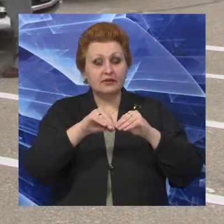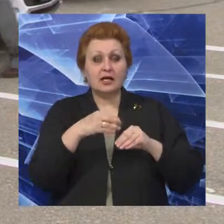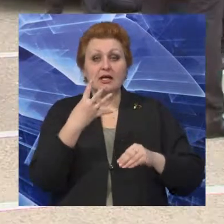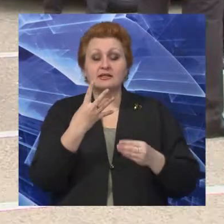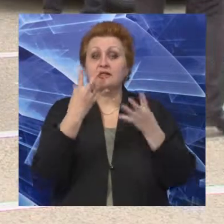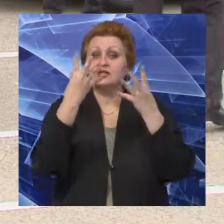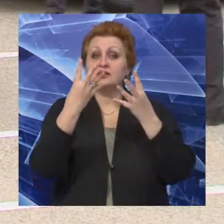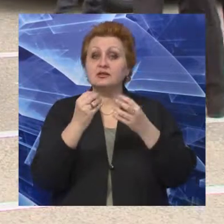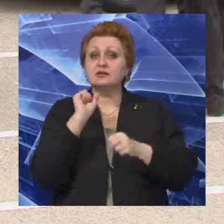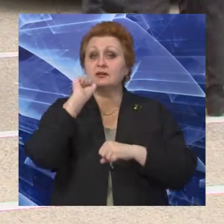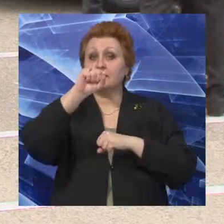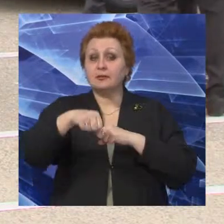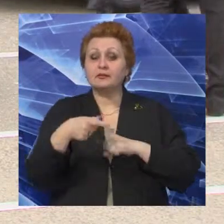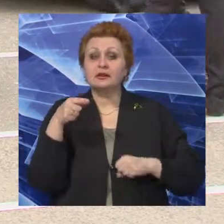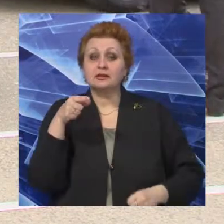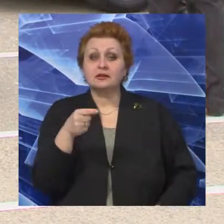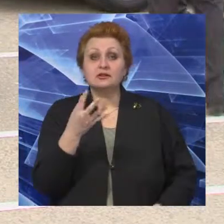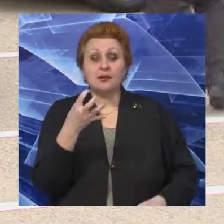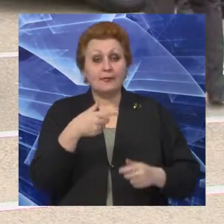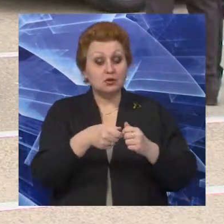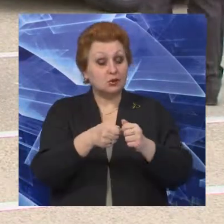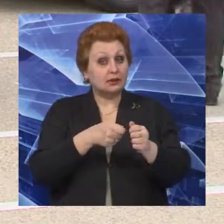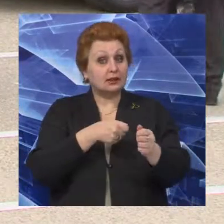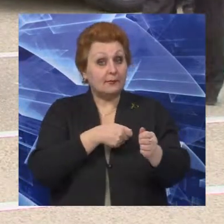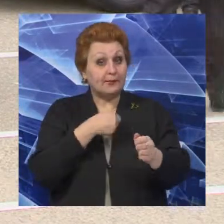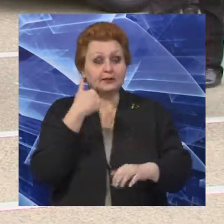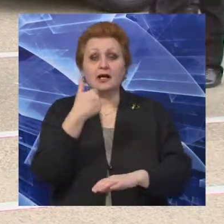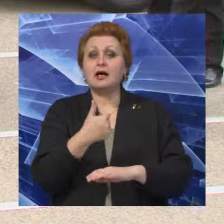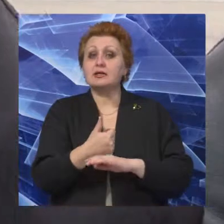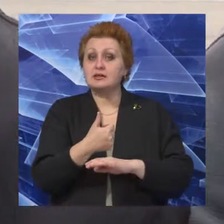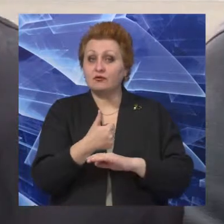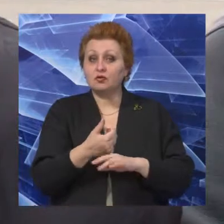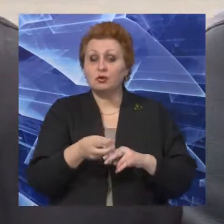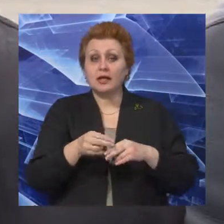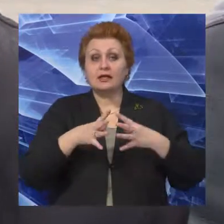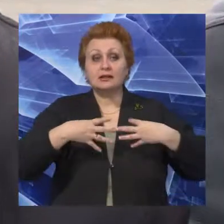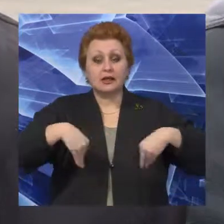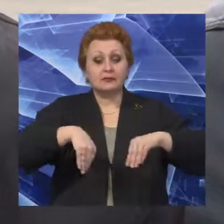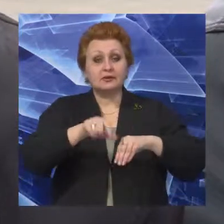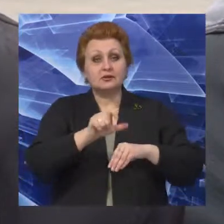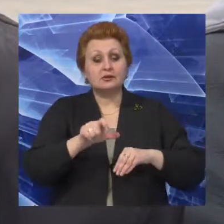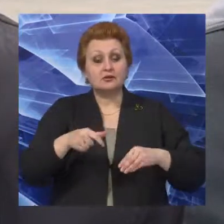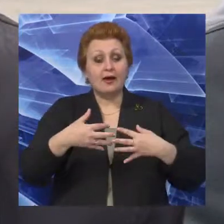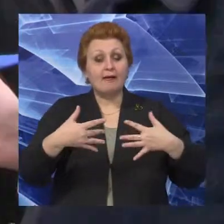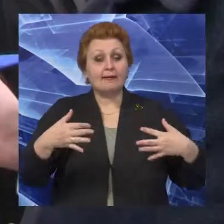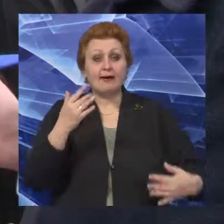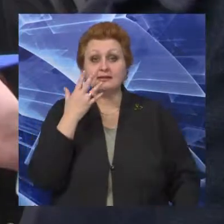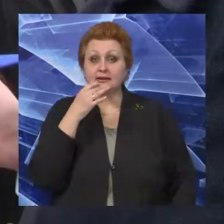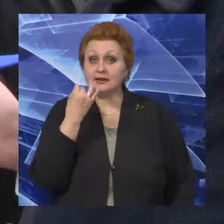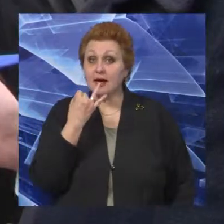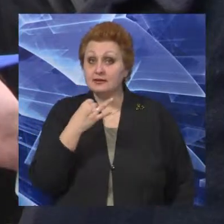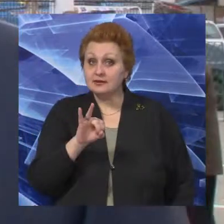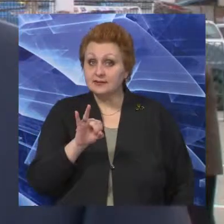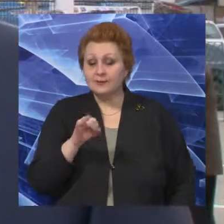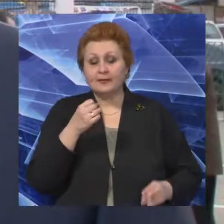За четверо суток планируют преодолеть более 1500 километров пути. Основной замысел проекта – объединить людей разных национальностей.